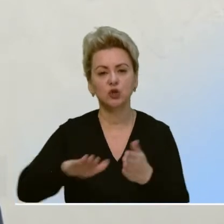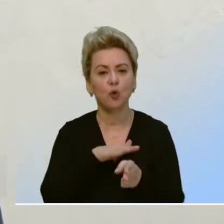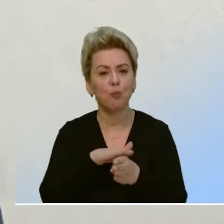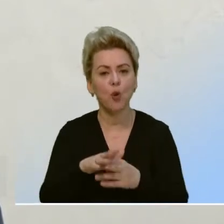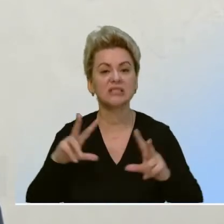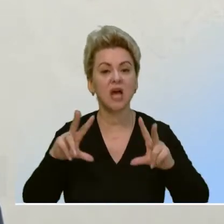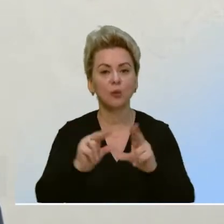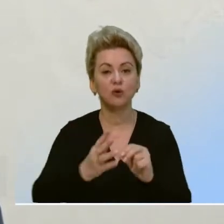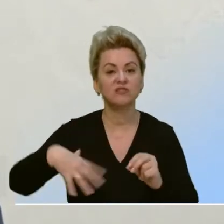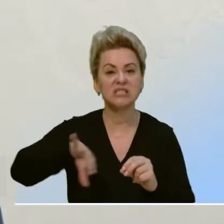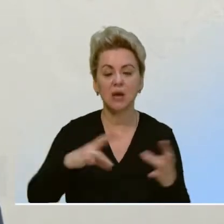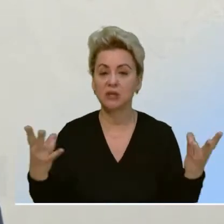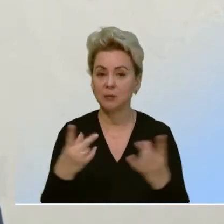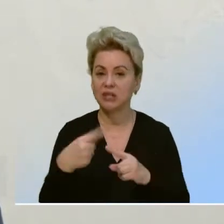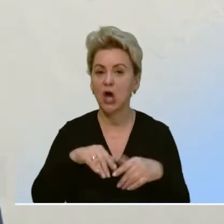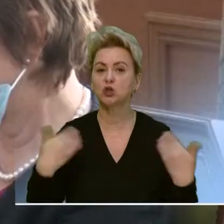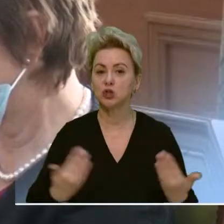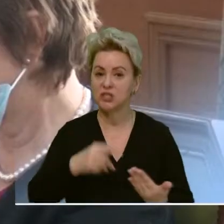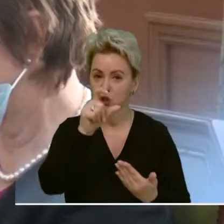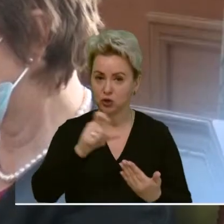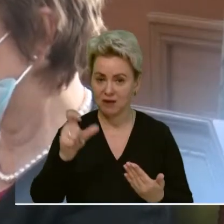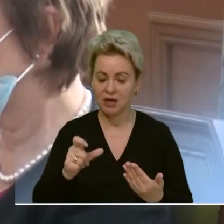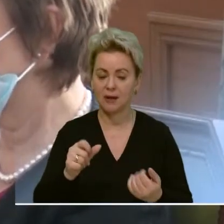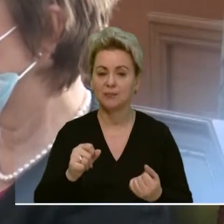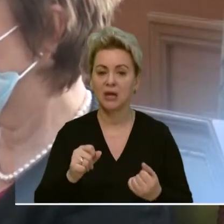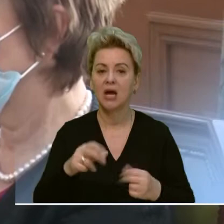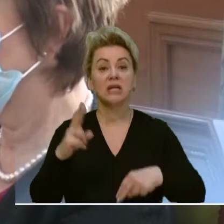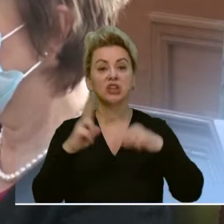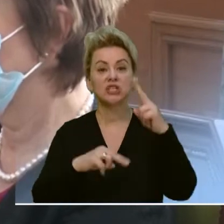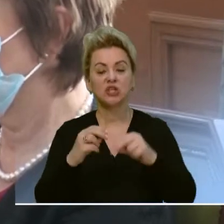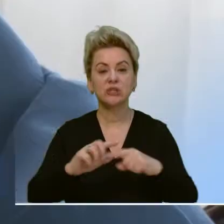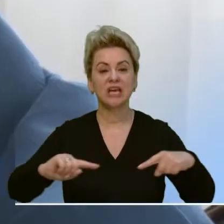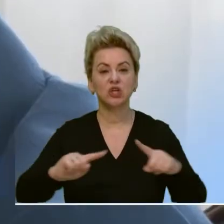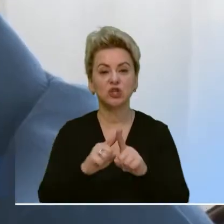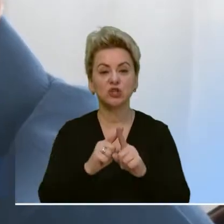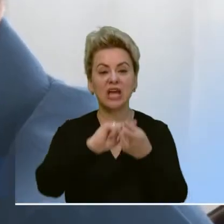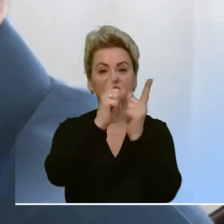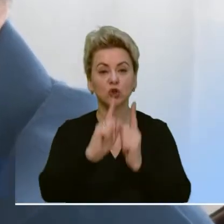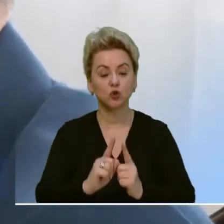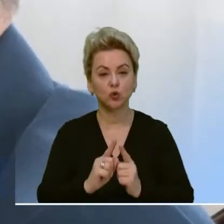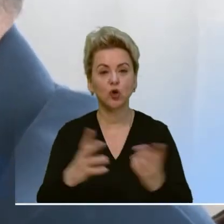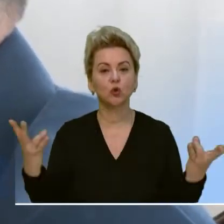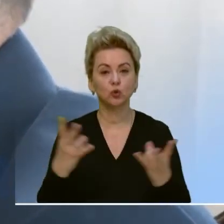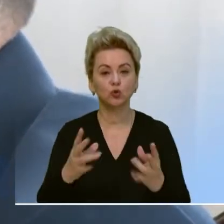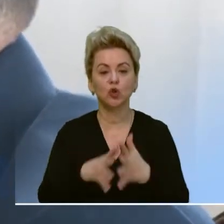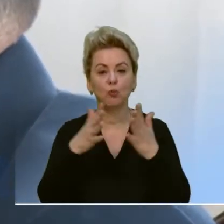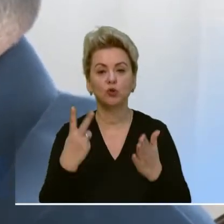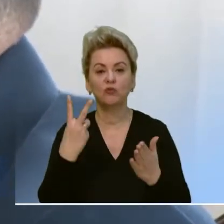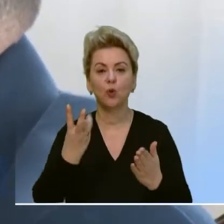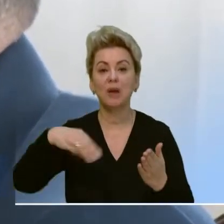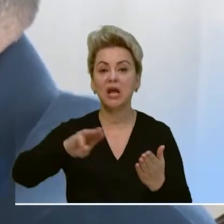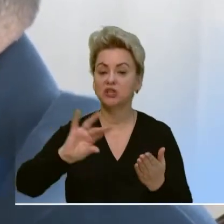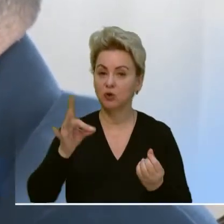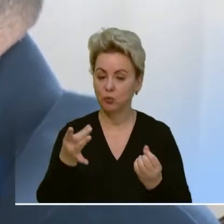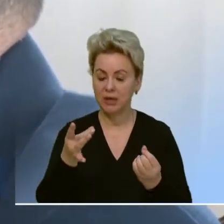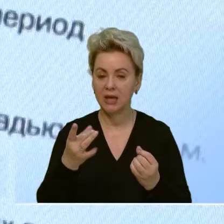полностью обеспечены всем необходимым для жизни человека. На строительство инженерной инфраструктуры потребуется больше 2